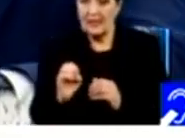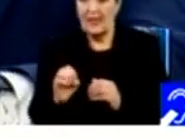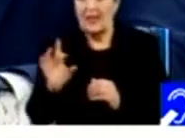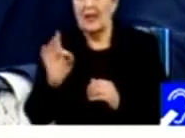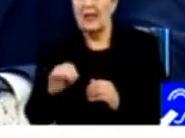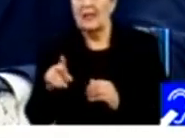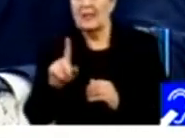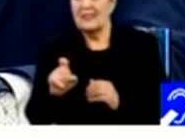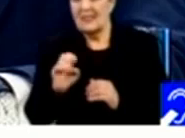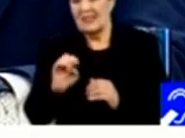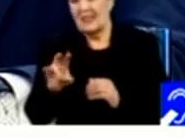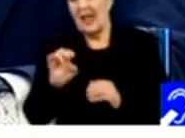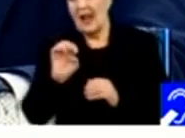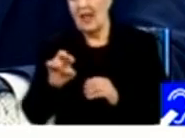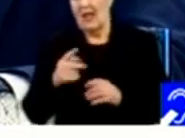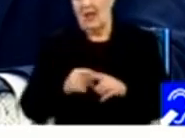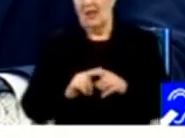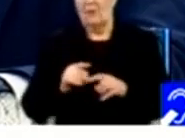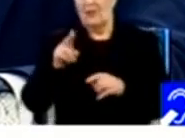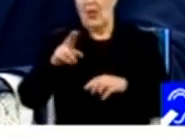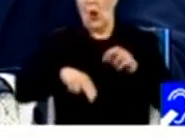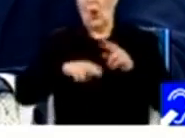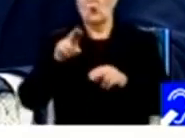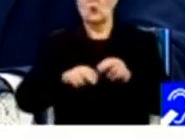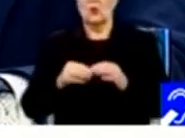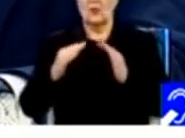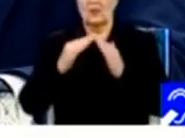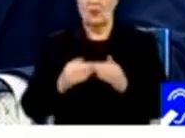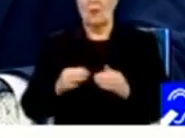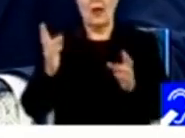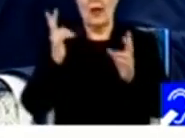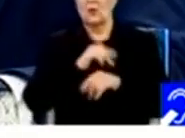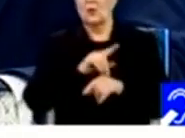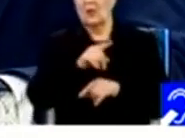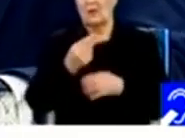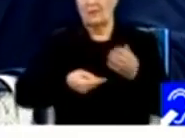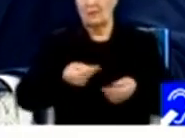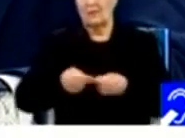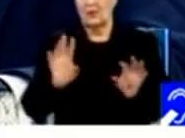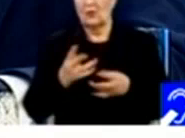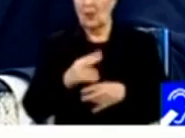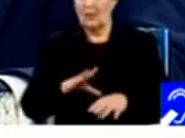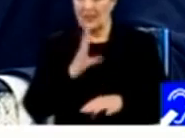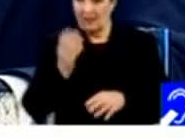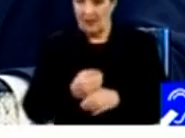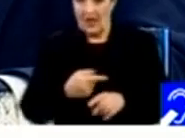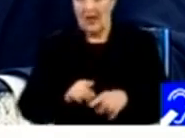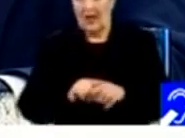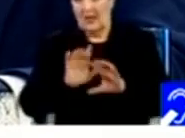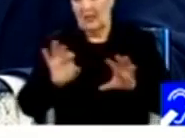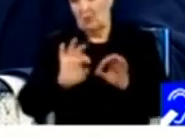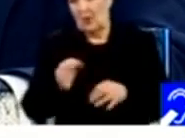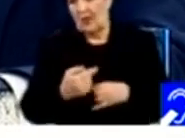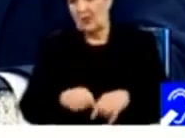rezidențială. Există video la această ședință și poate fi căutată de colegii dumneavoastră și poate fi dat pe post. Oamenii din zonă care au fost consultați, așa